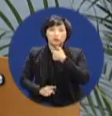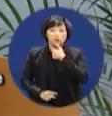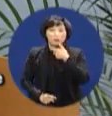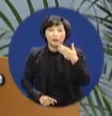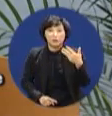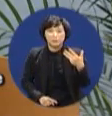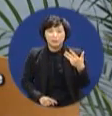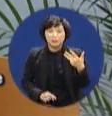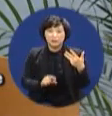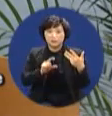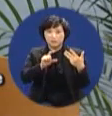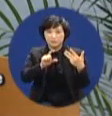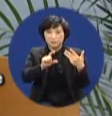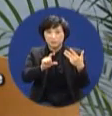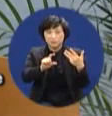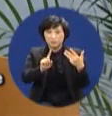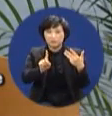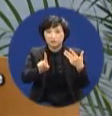로마서 8장